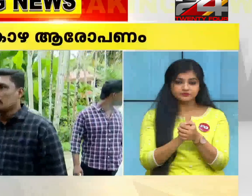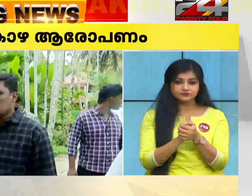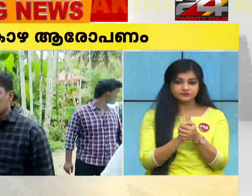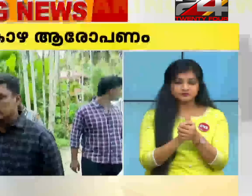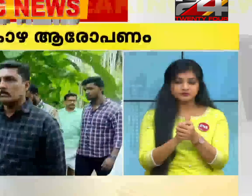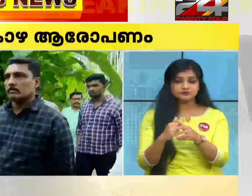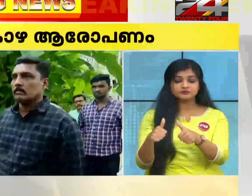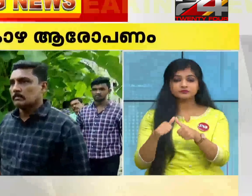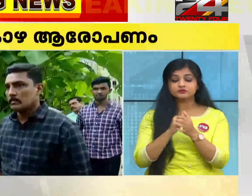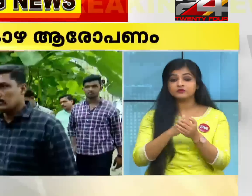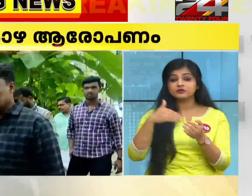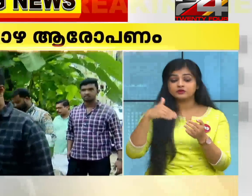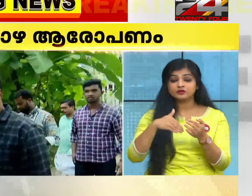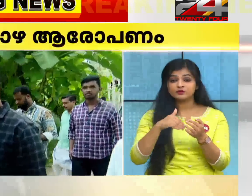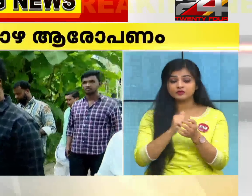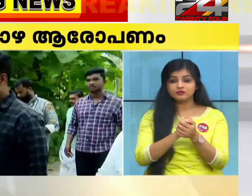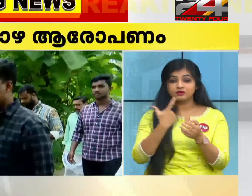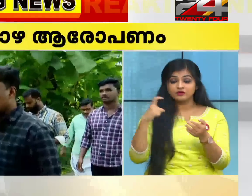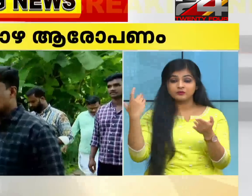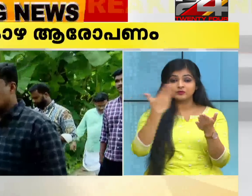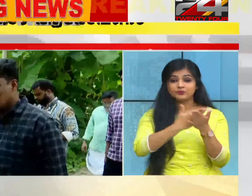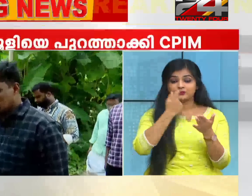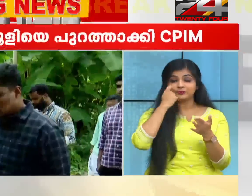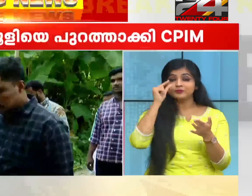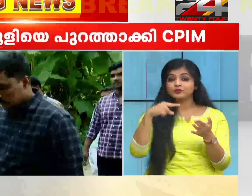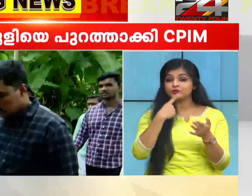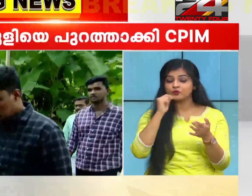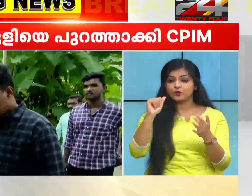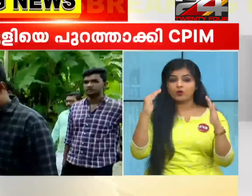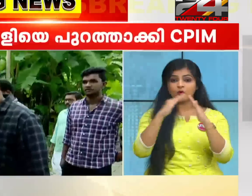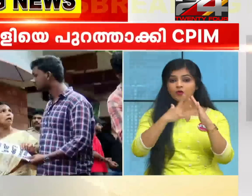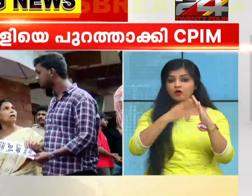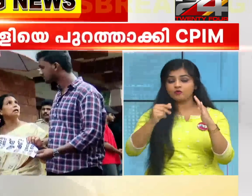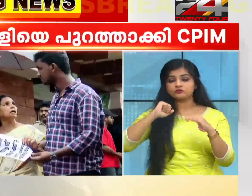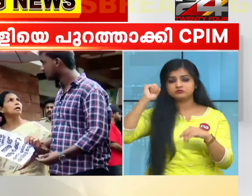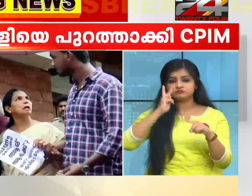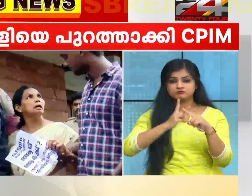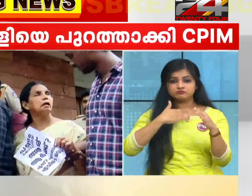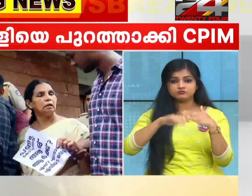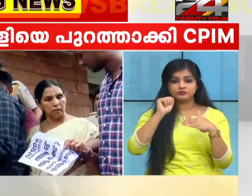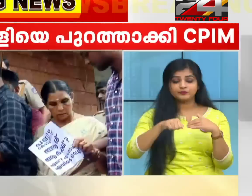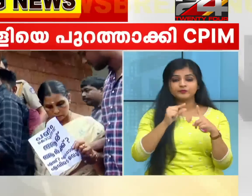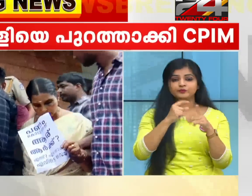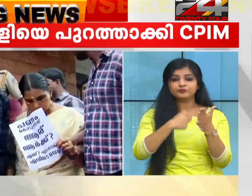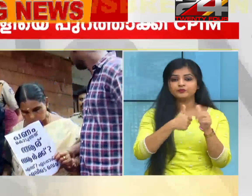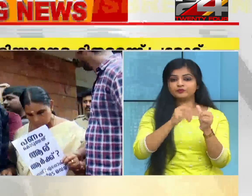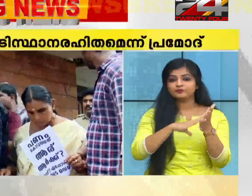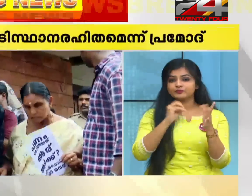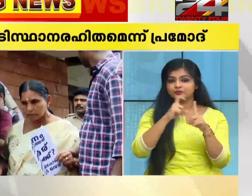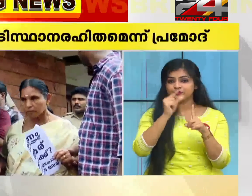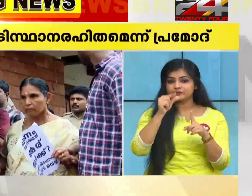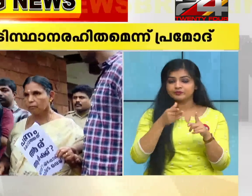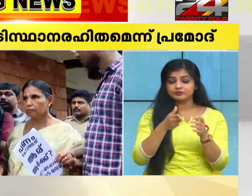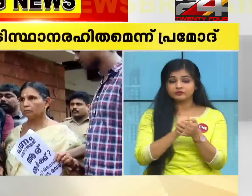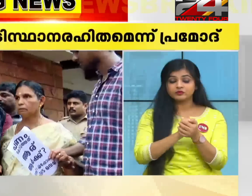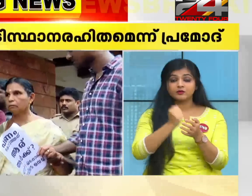ഉന്മേഷ്, നിലവിൽ ഈ പരാതിക്കാരന്റെ വീട്ടിന് മുന്നിൽ തന്നെ കുത്തിയിരുന്നു കൊണ്ട് പ്രതിഷേധിക്കുമെന്നുള്ള ഒരു കാര്യം ആവർത്തിച്ച് വ്യക്തമാക്കുകയാണ് പ്രമോദ് കോട്ടൂളി.